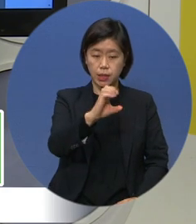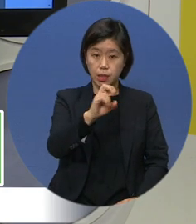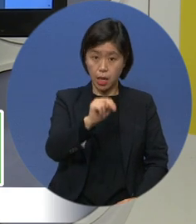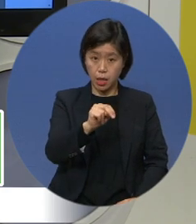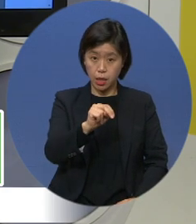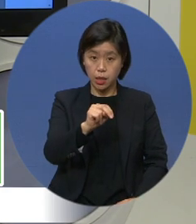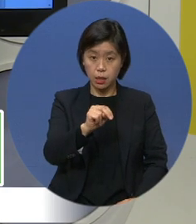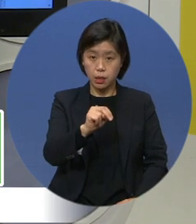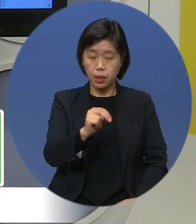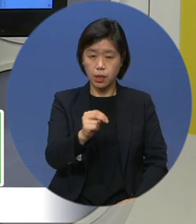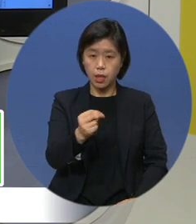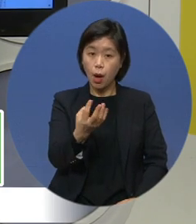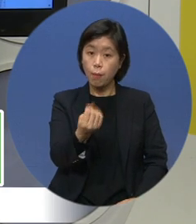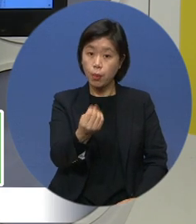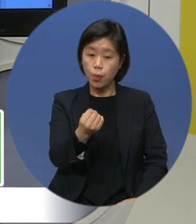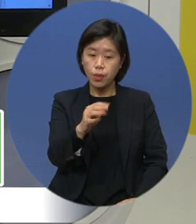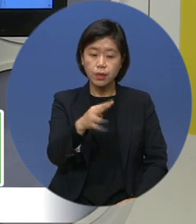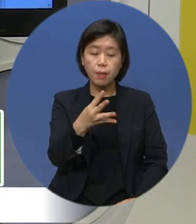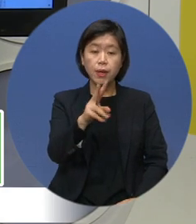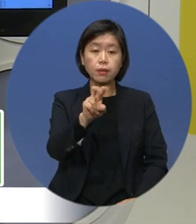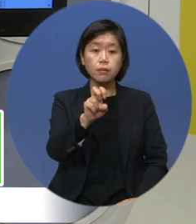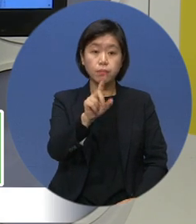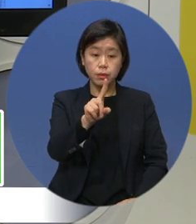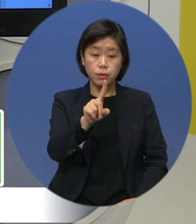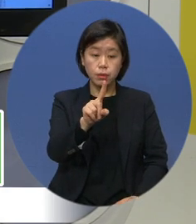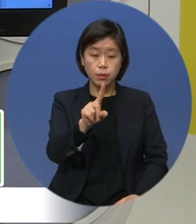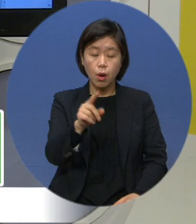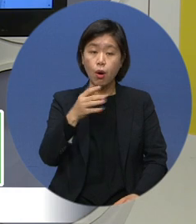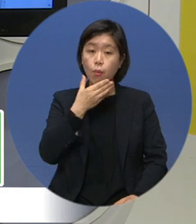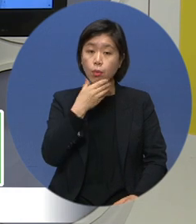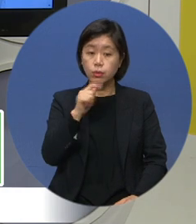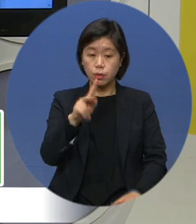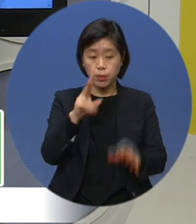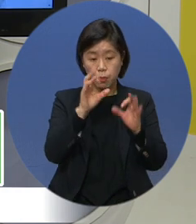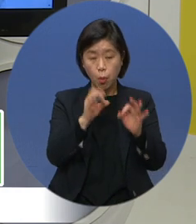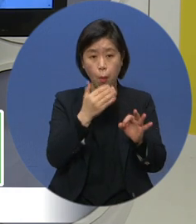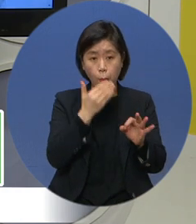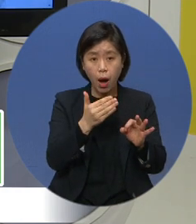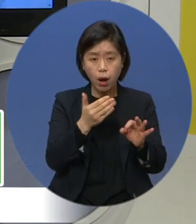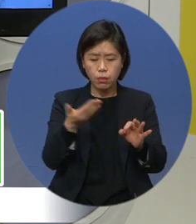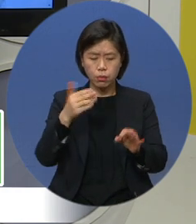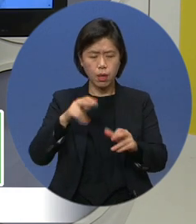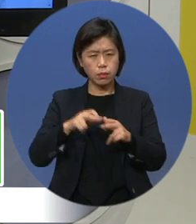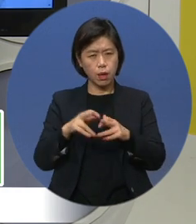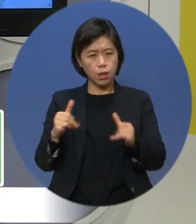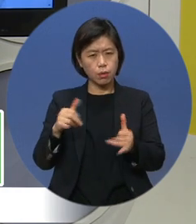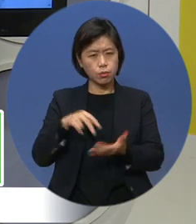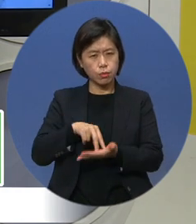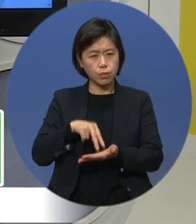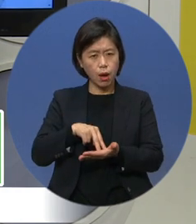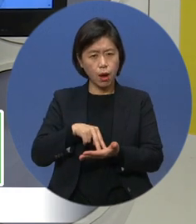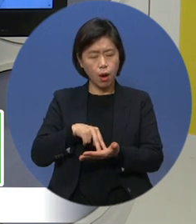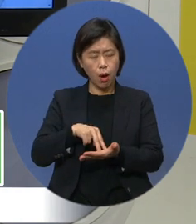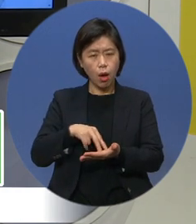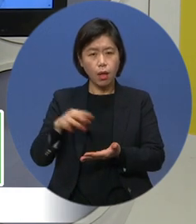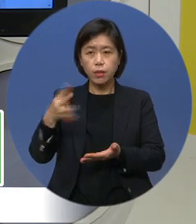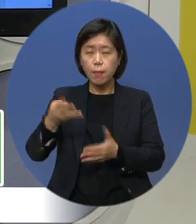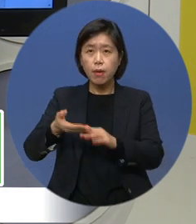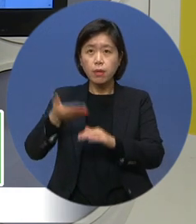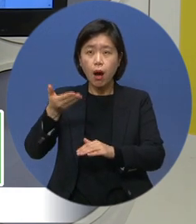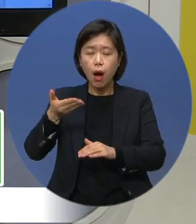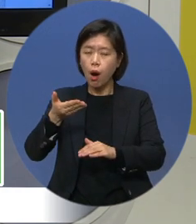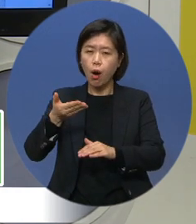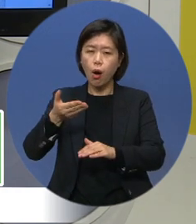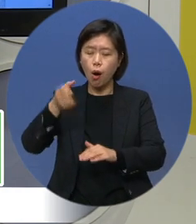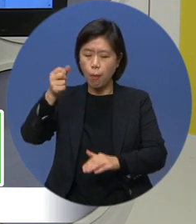421 번으로 복지 db 를 시청할 수 있지만 이번 5 들은 장애인들 입장에서는 결코 쉽게 접근할 수